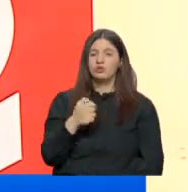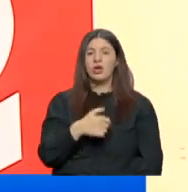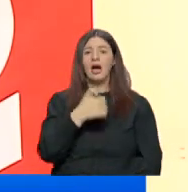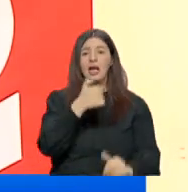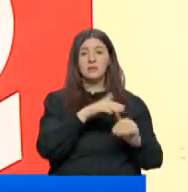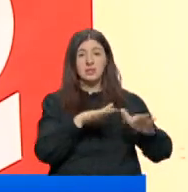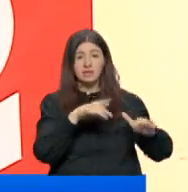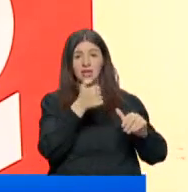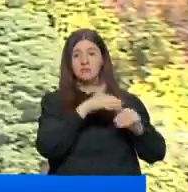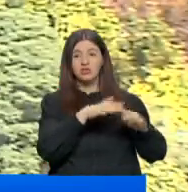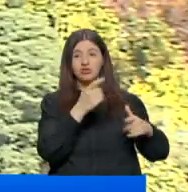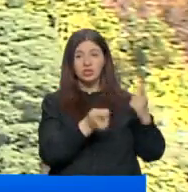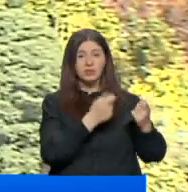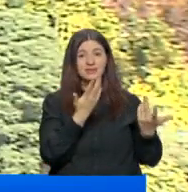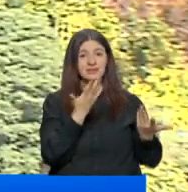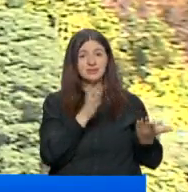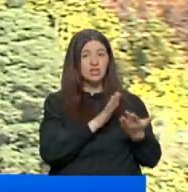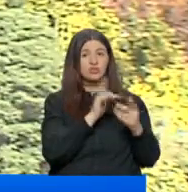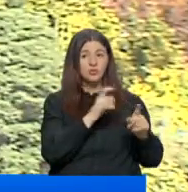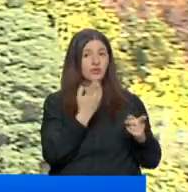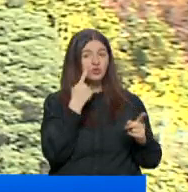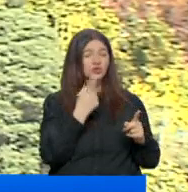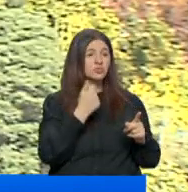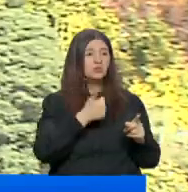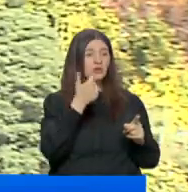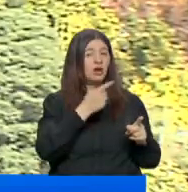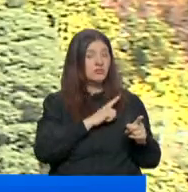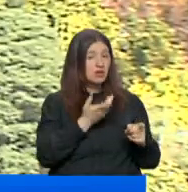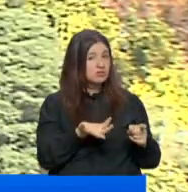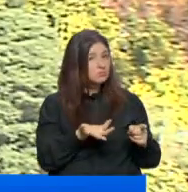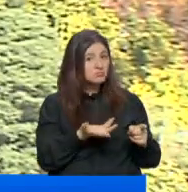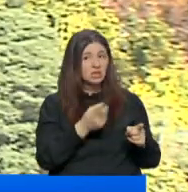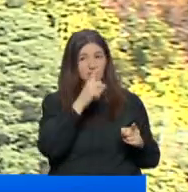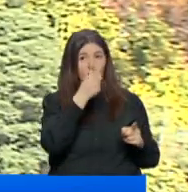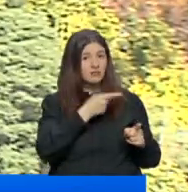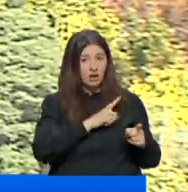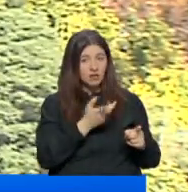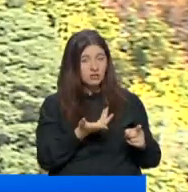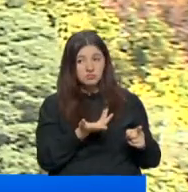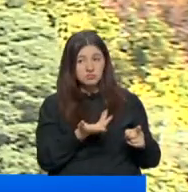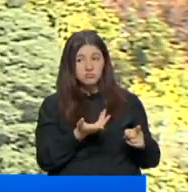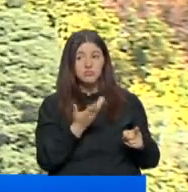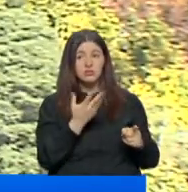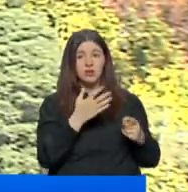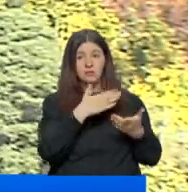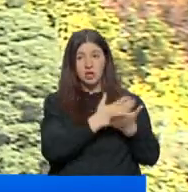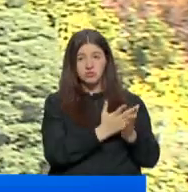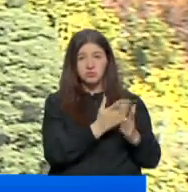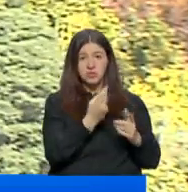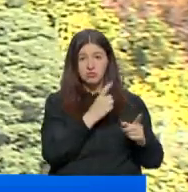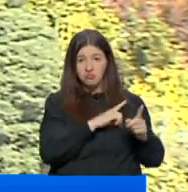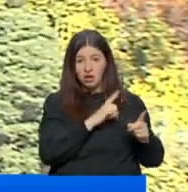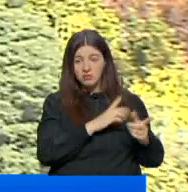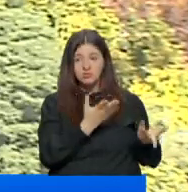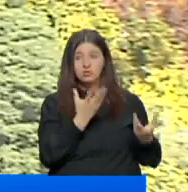Altılı Masa'nın çalışmalarına nasıl yaklaşıyorsunuz? Ya da Cumhurbaşkanlığı adaylığı tek aday mı? Ya şimdi ya da parçalı birkaç aday